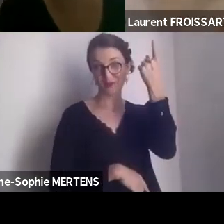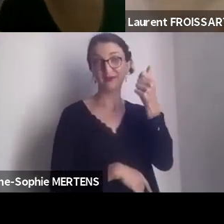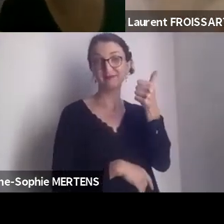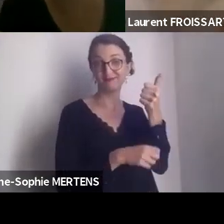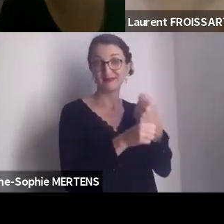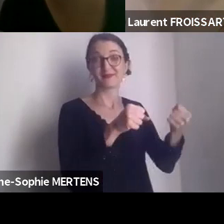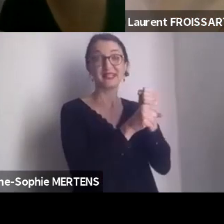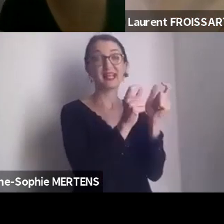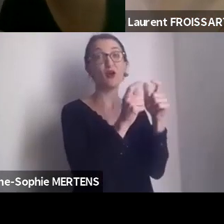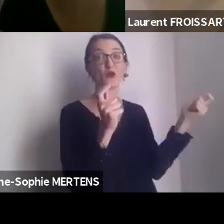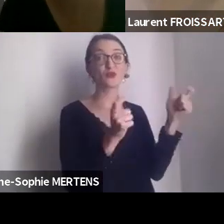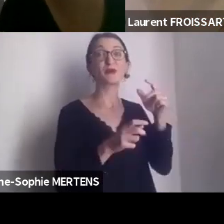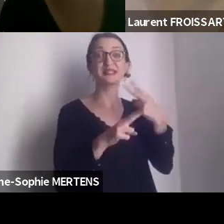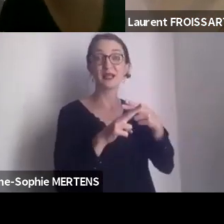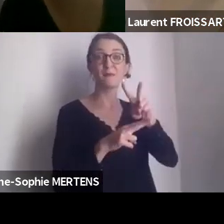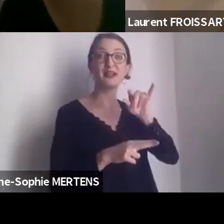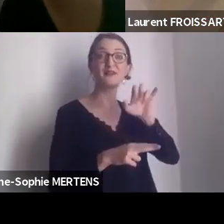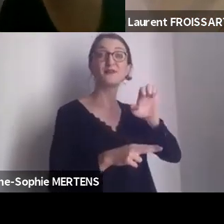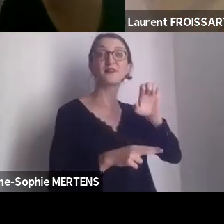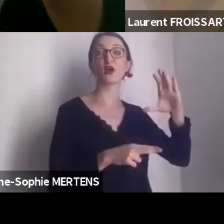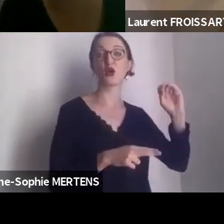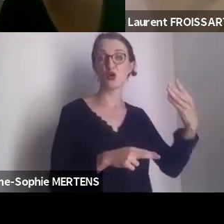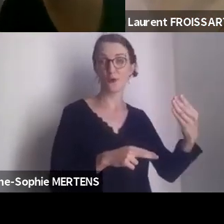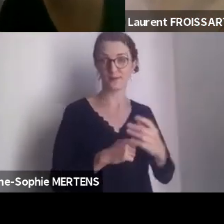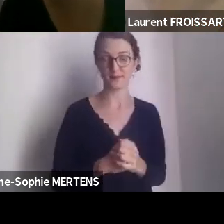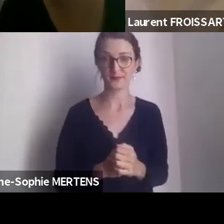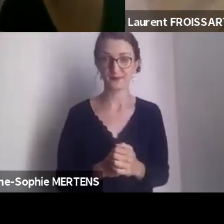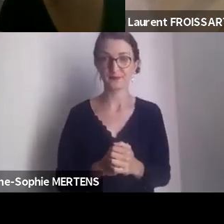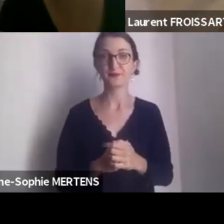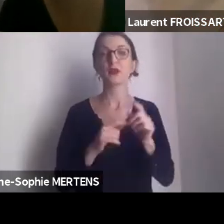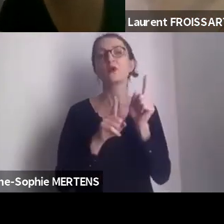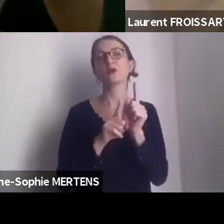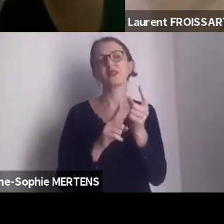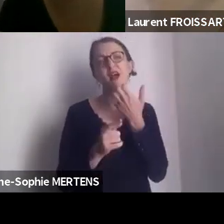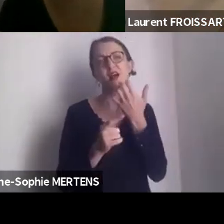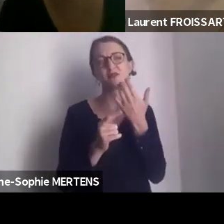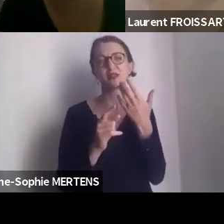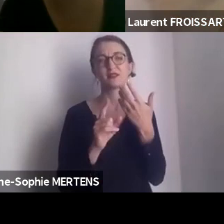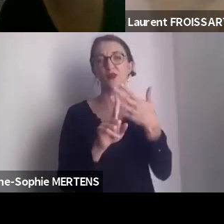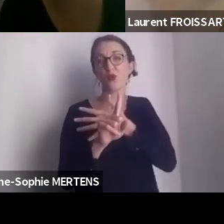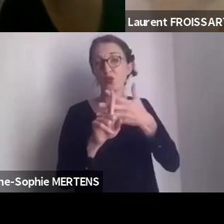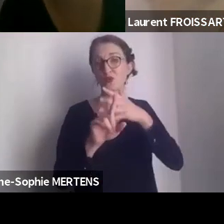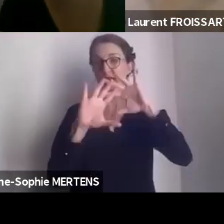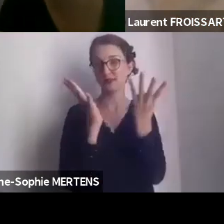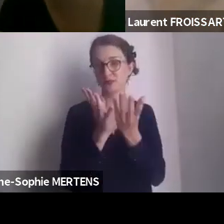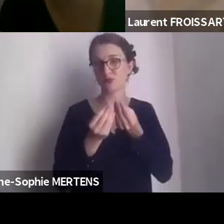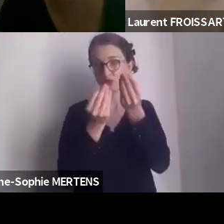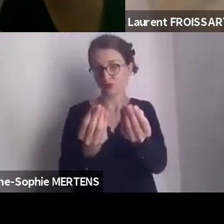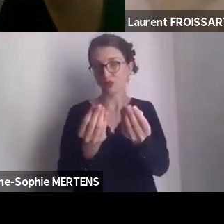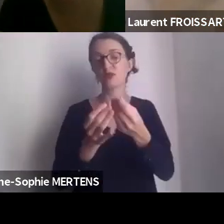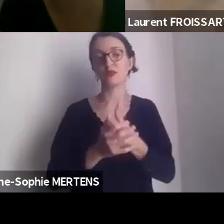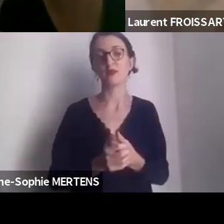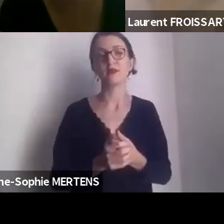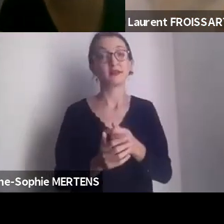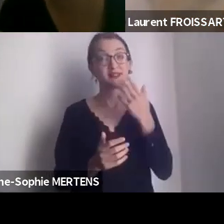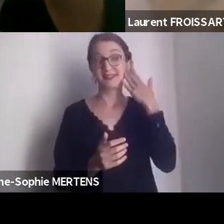se présenter dans quelques minutes. Et juste un petit mot de contextualisation pour vous dire que ce webinaire fait partie de, et bien sûr ouvert à